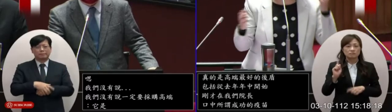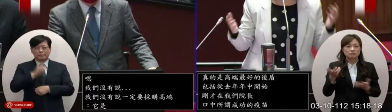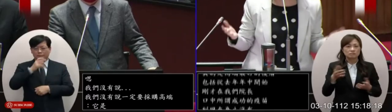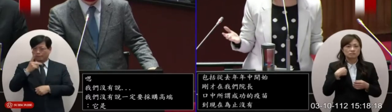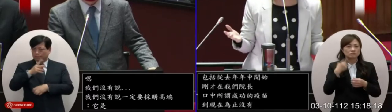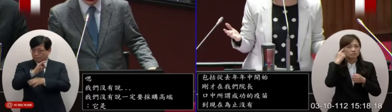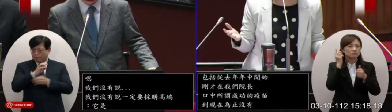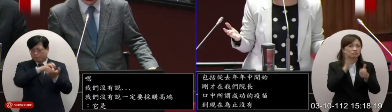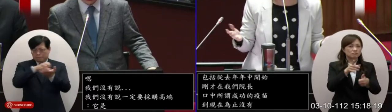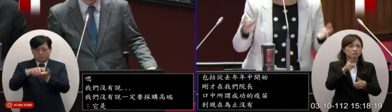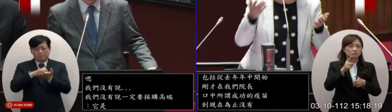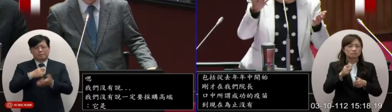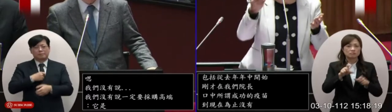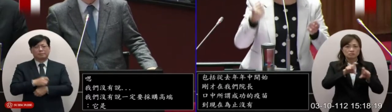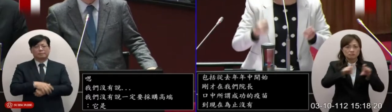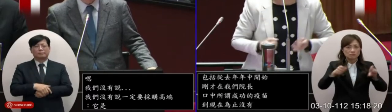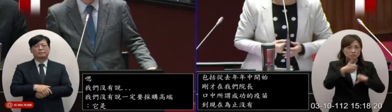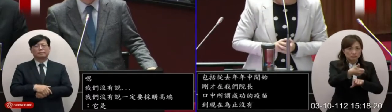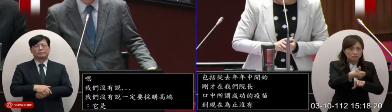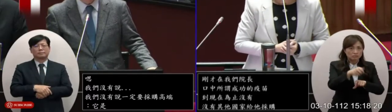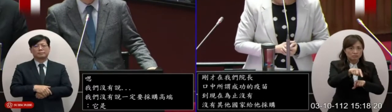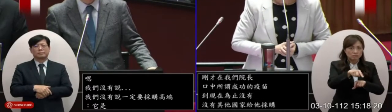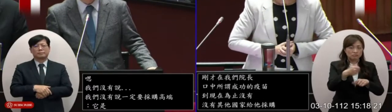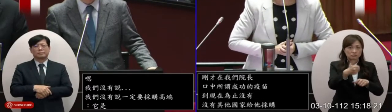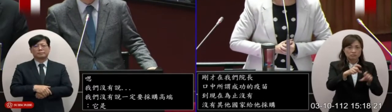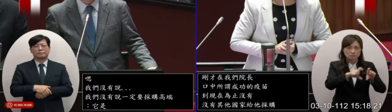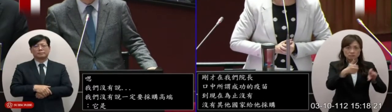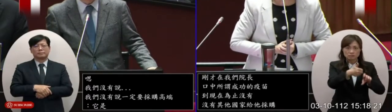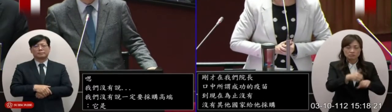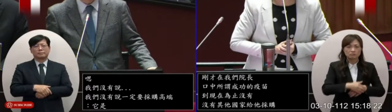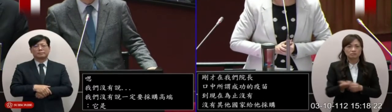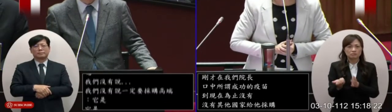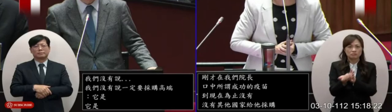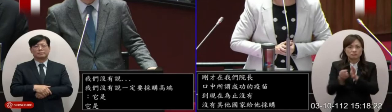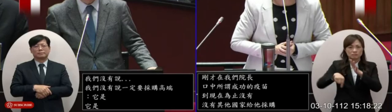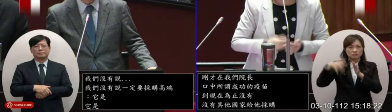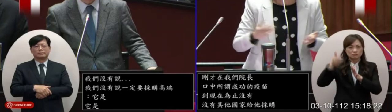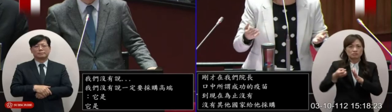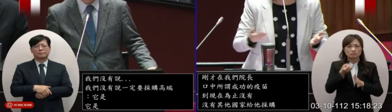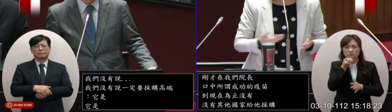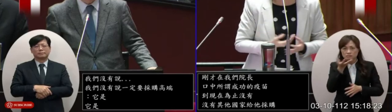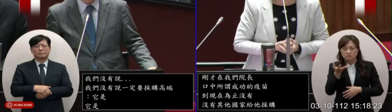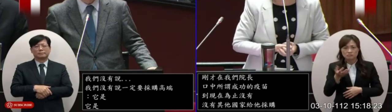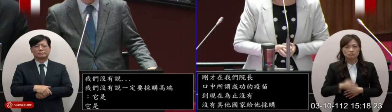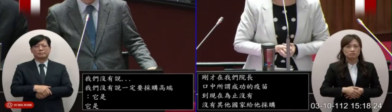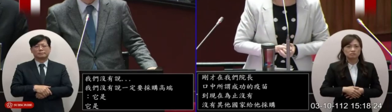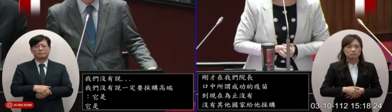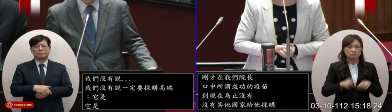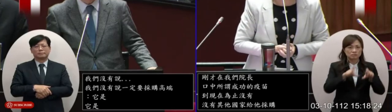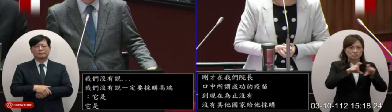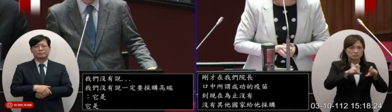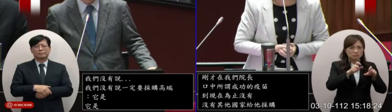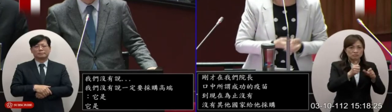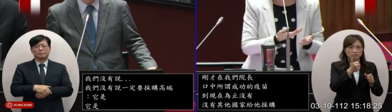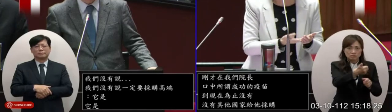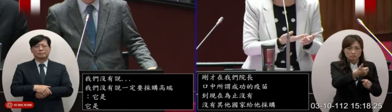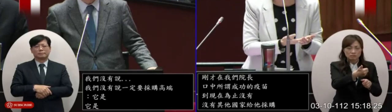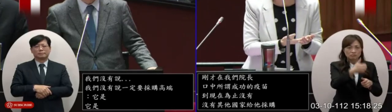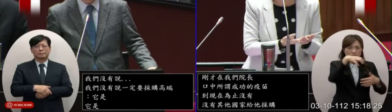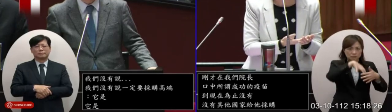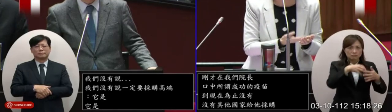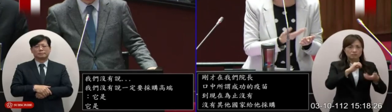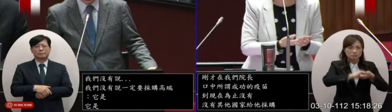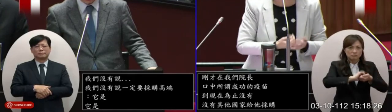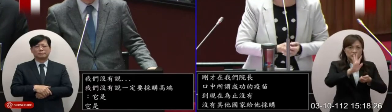请问一下， 一个成功的疫苗，刚才那个我们院长说，成功疫苗总是有一些客